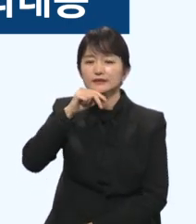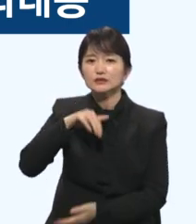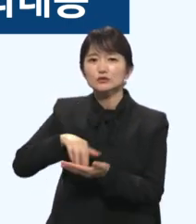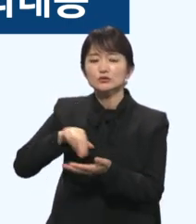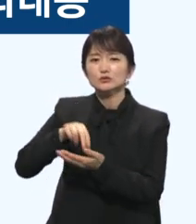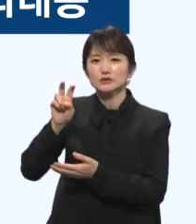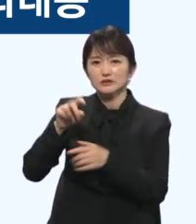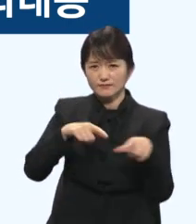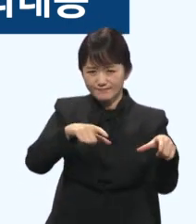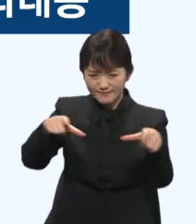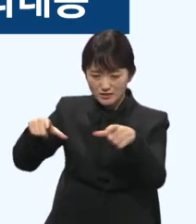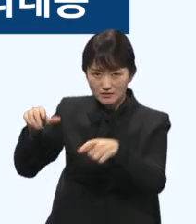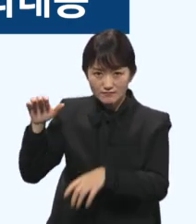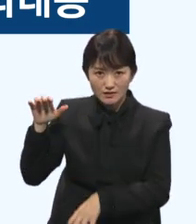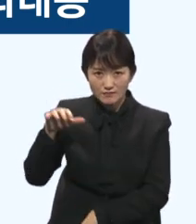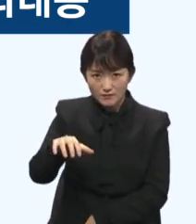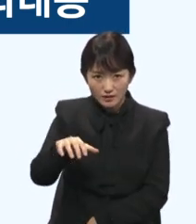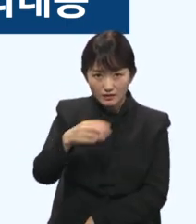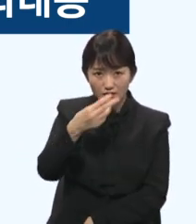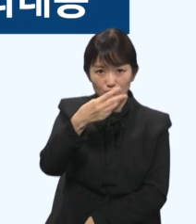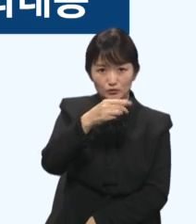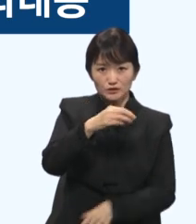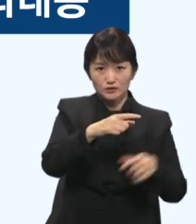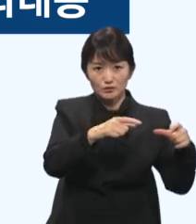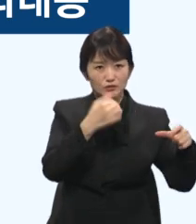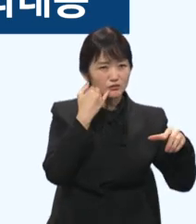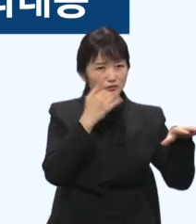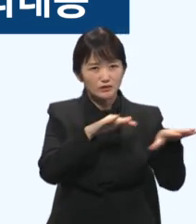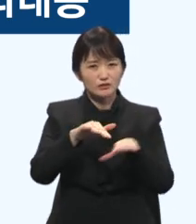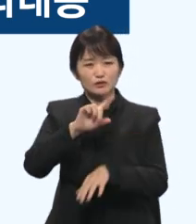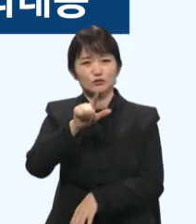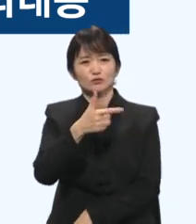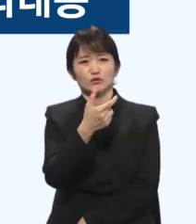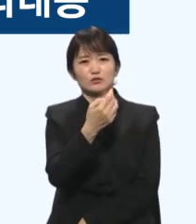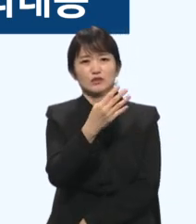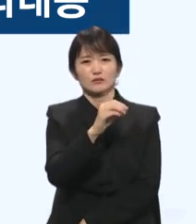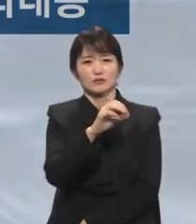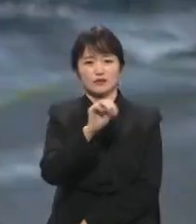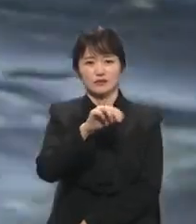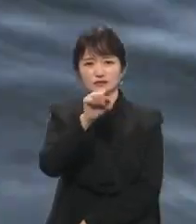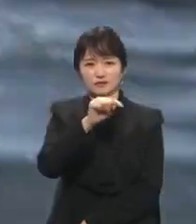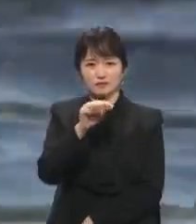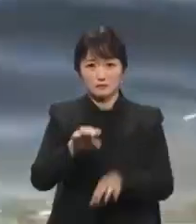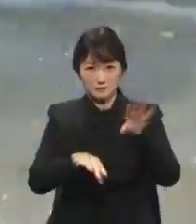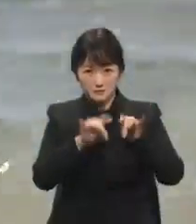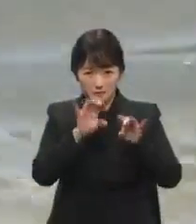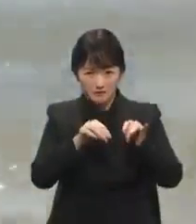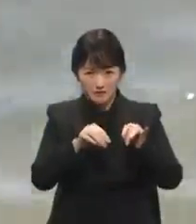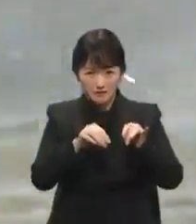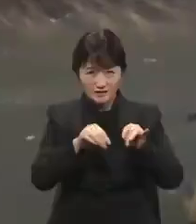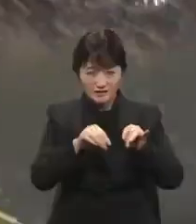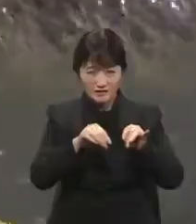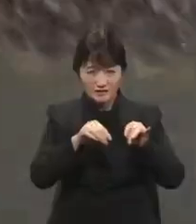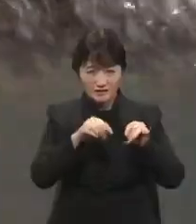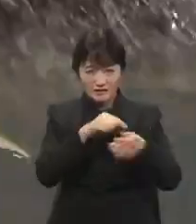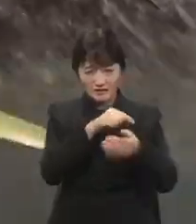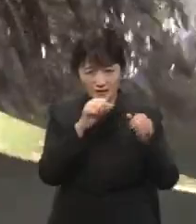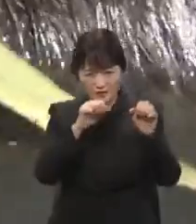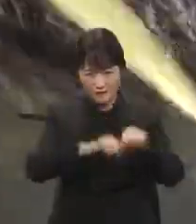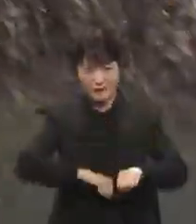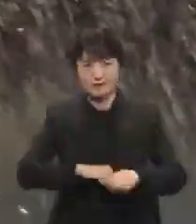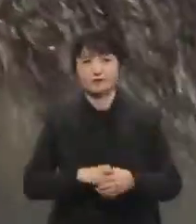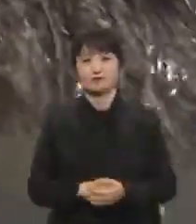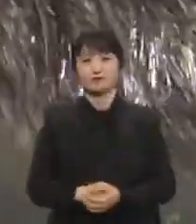주을 습격해서 뭐 루이지아나 해안가 664만 미의 습기 이제 습지가 파괴되기도 했습니다